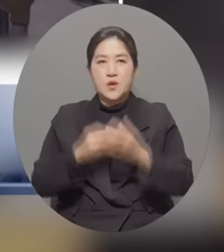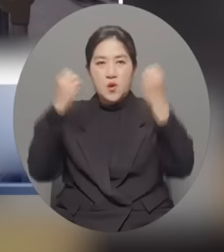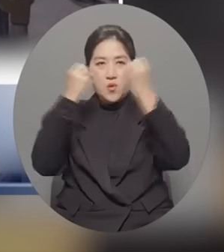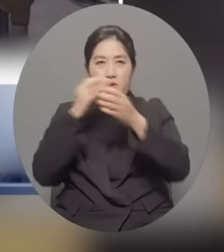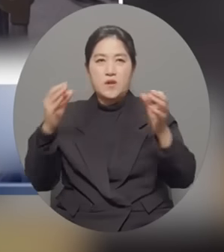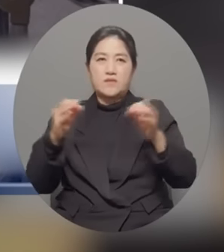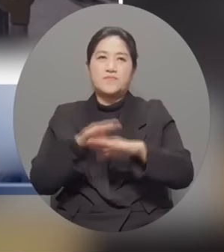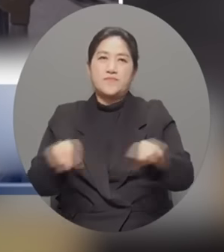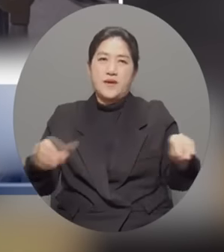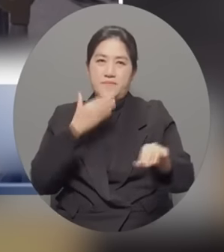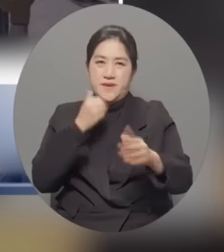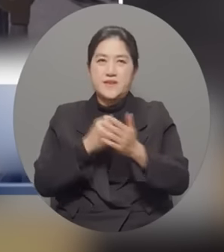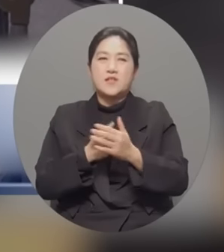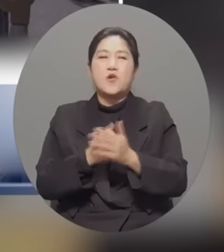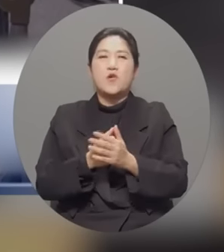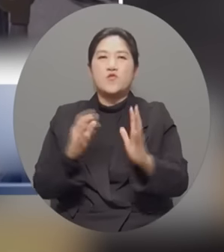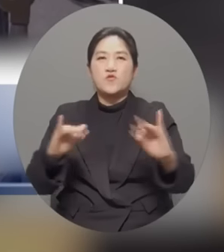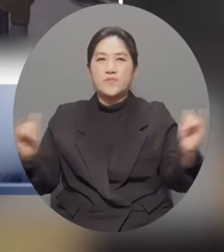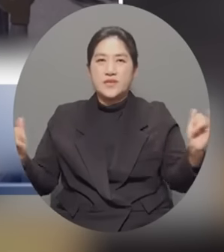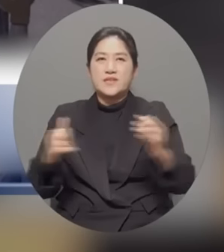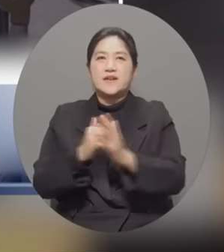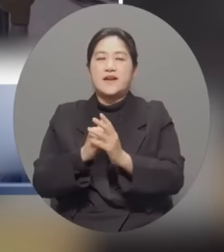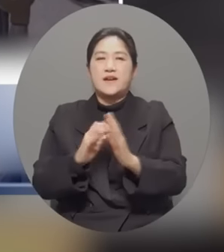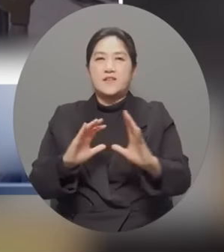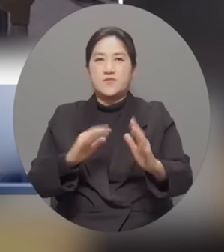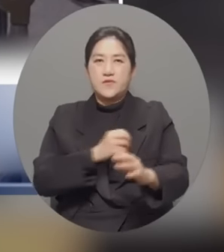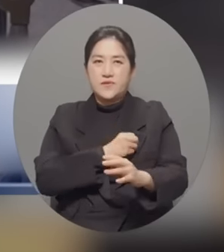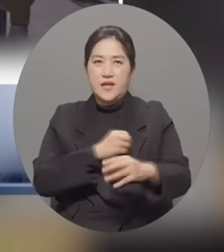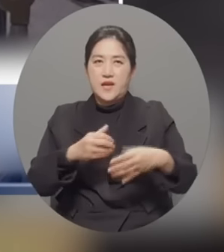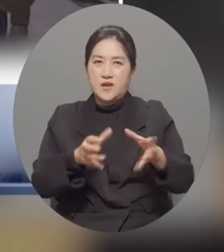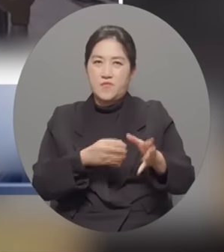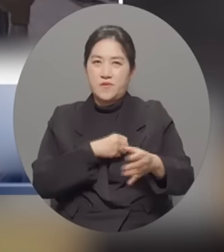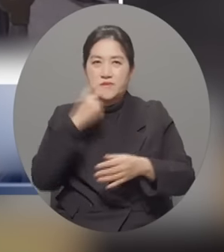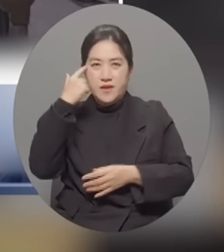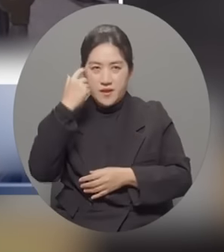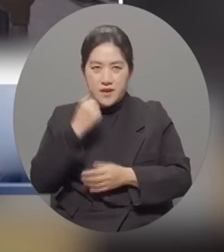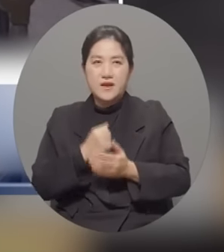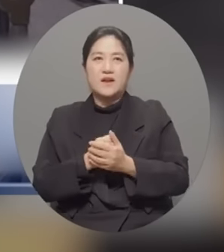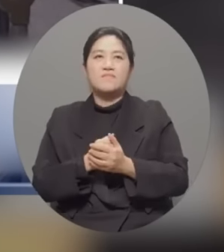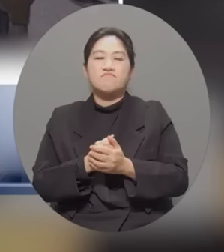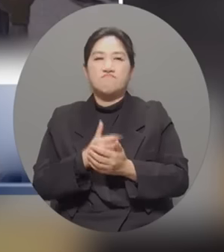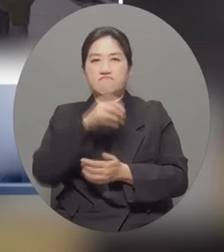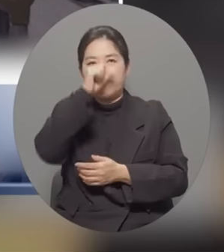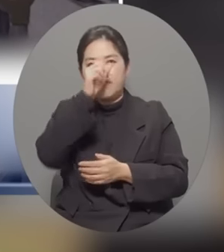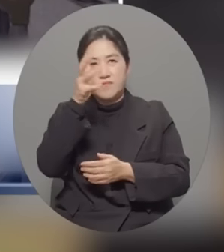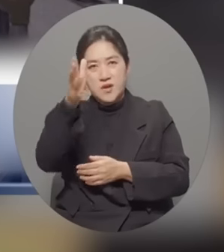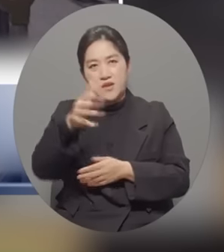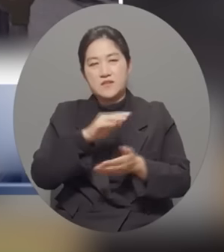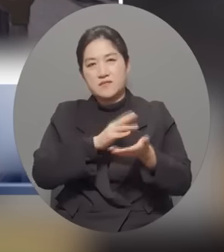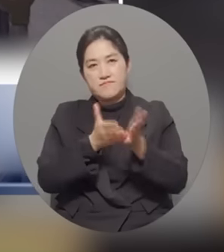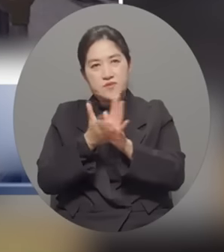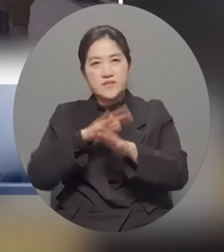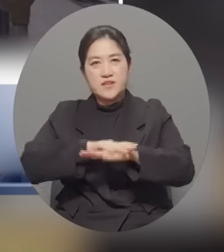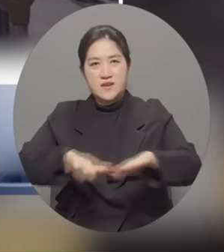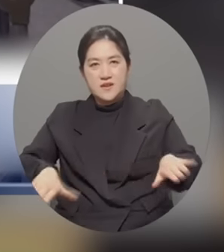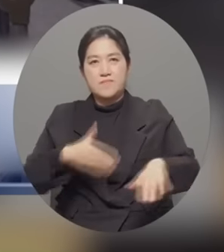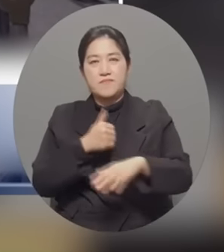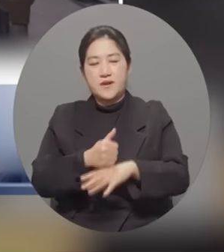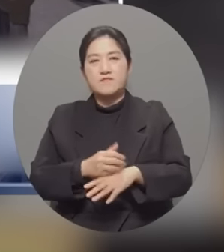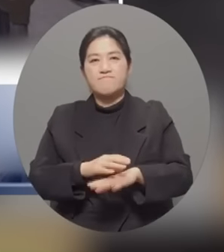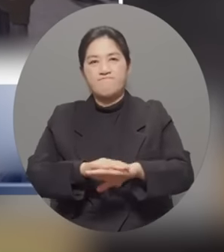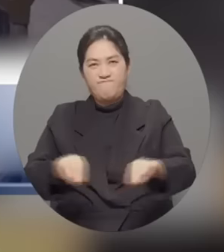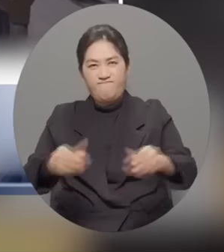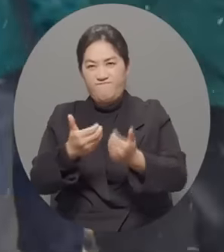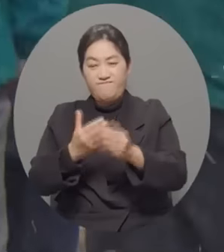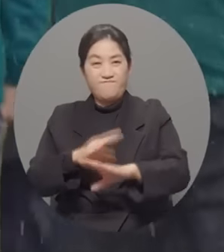풀리고 또 바로 국민과 당원들을 생각하면은 전혀 긍정적으로 잘 수습이 되고 또